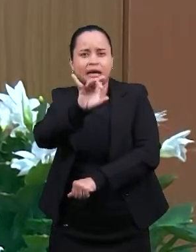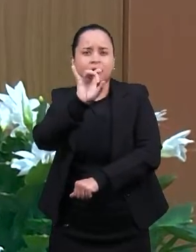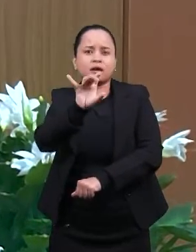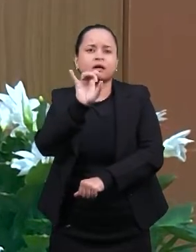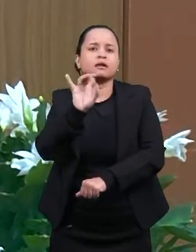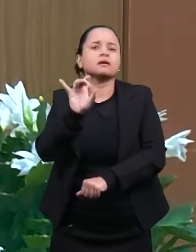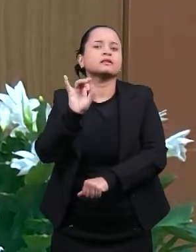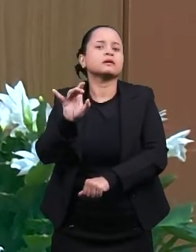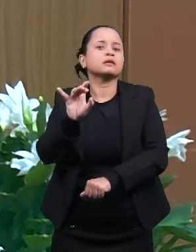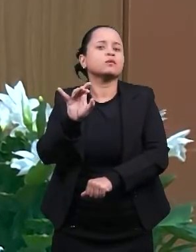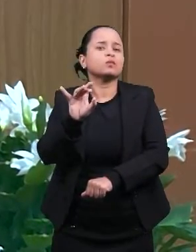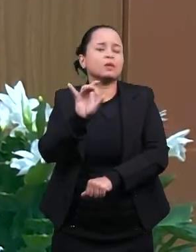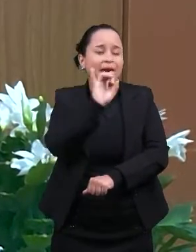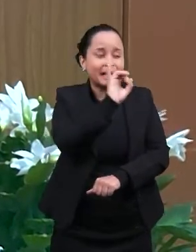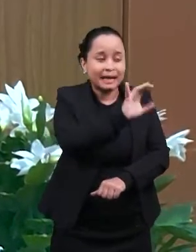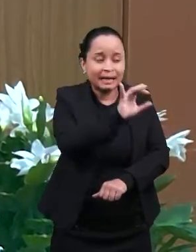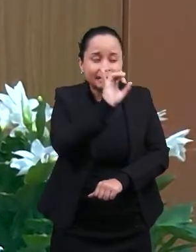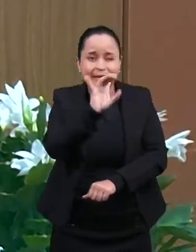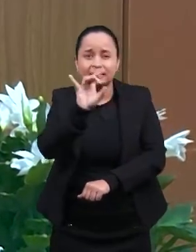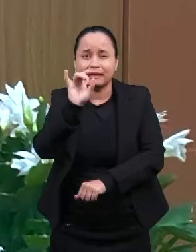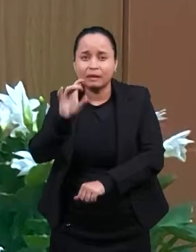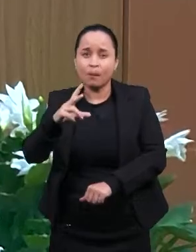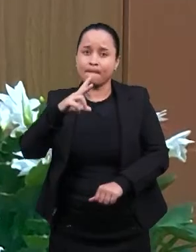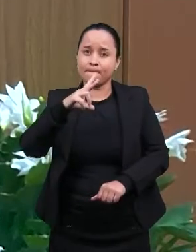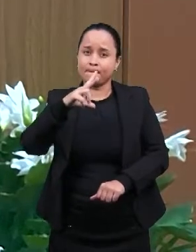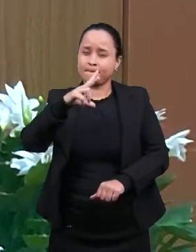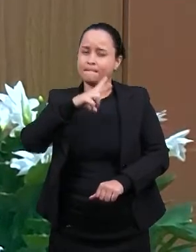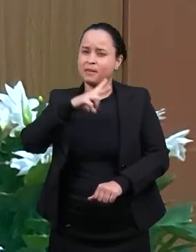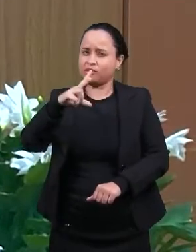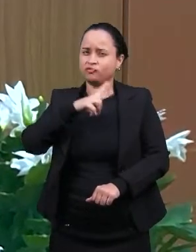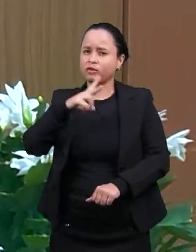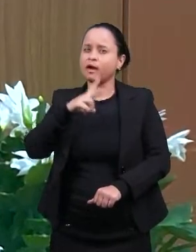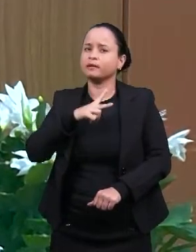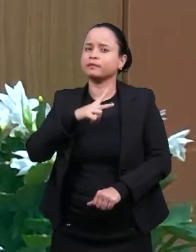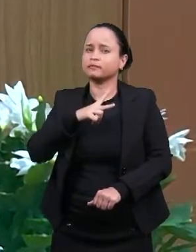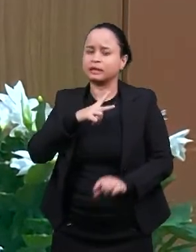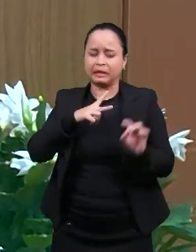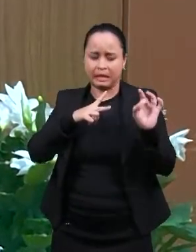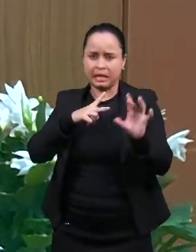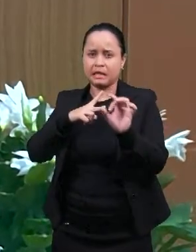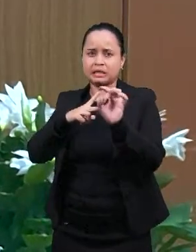каждый должен стоять перед домом своим на страже,